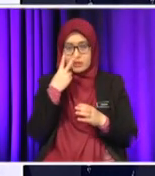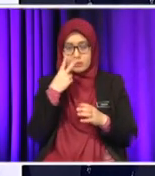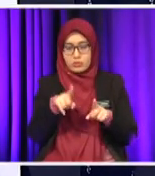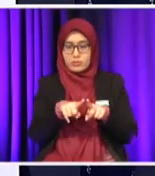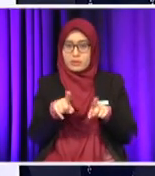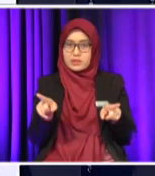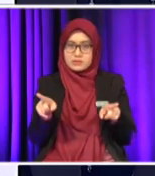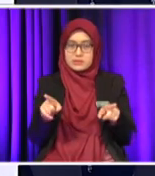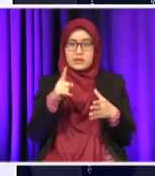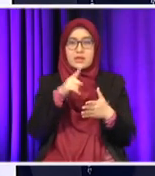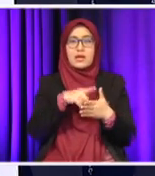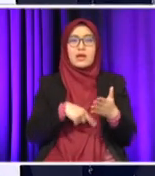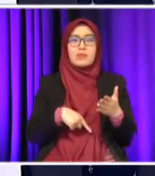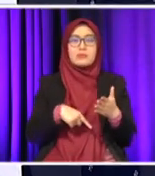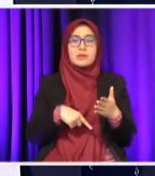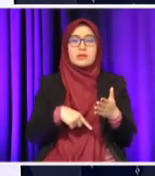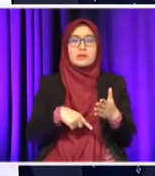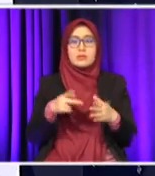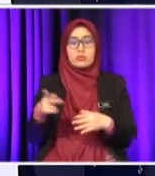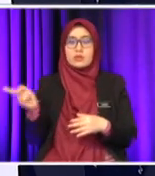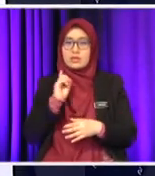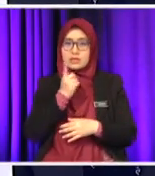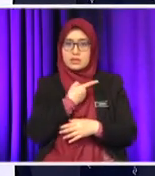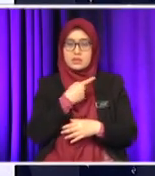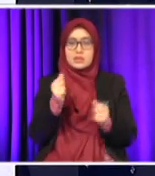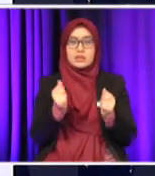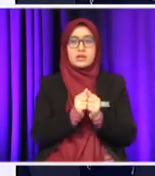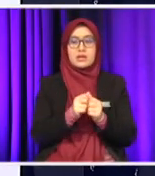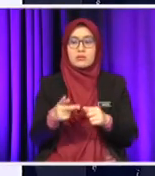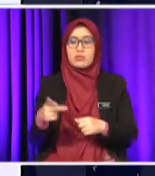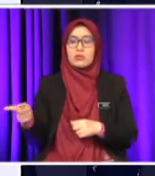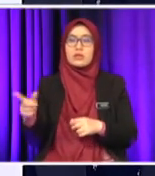kita kan produk baru jadi kita nak bandingkan dengan produk yang lama